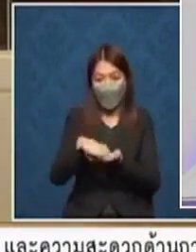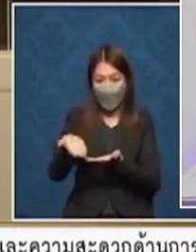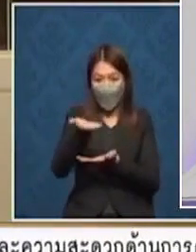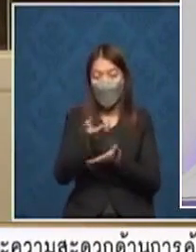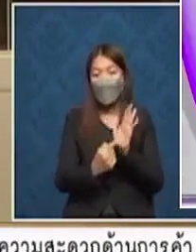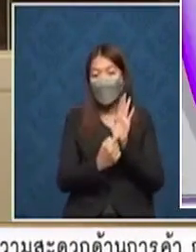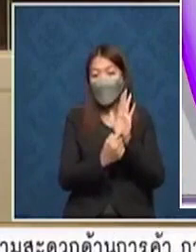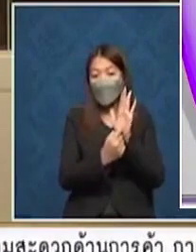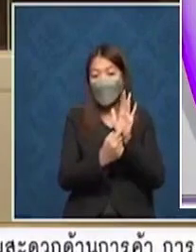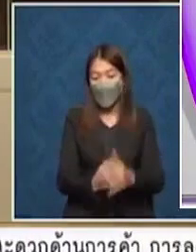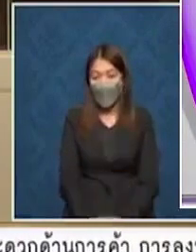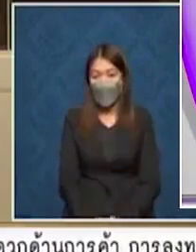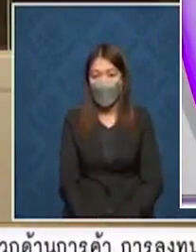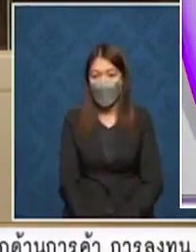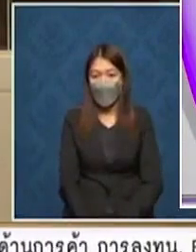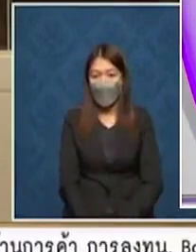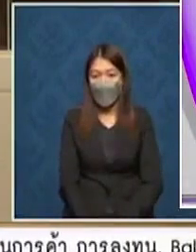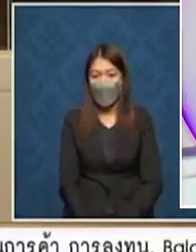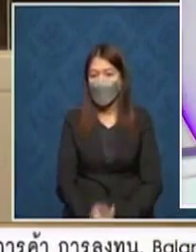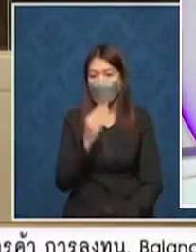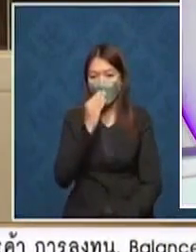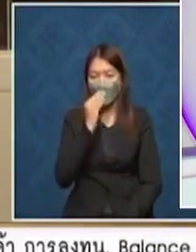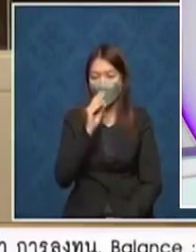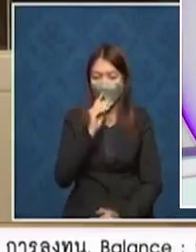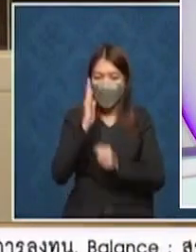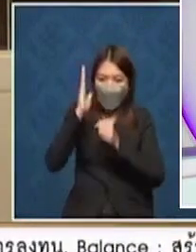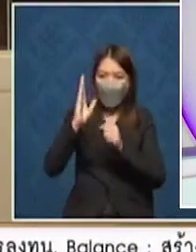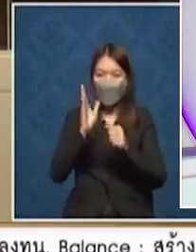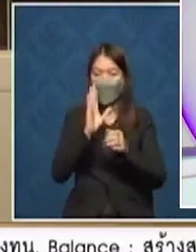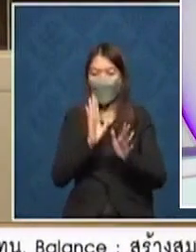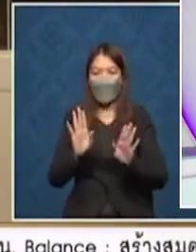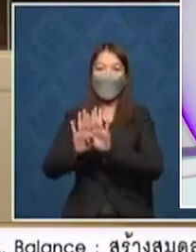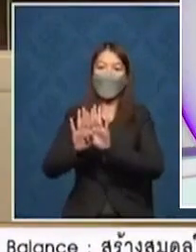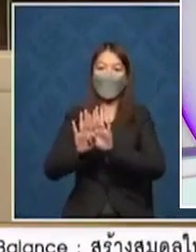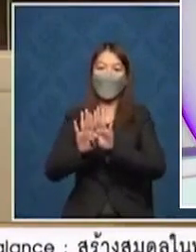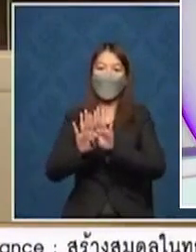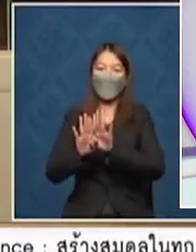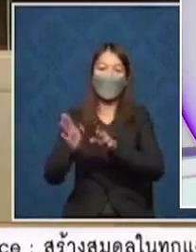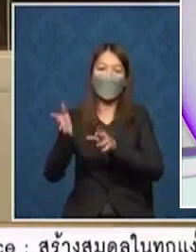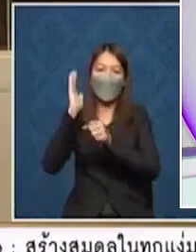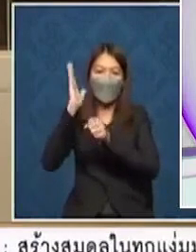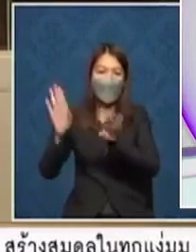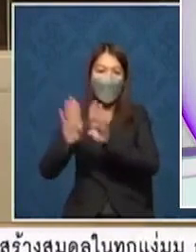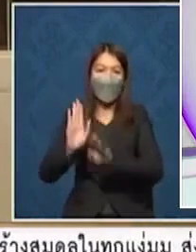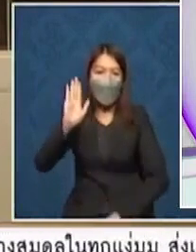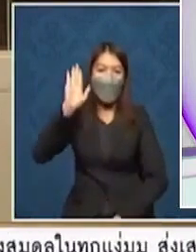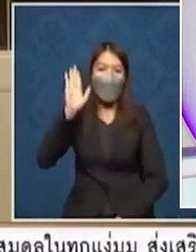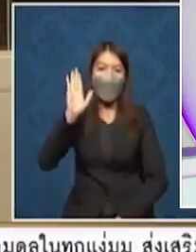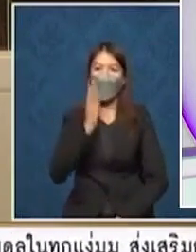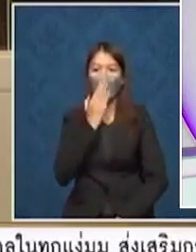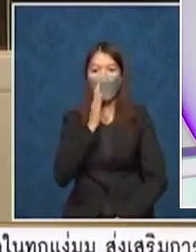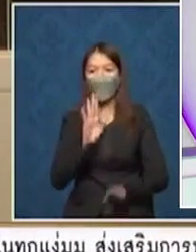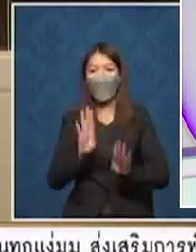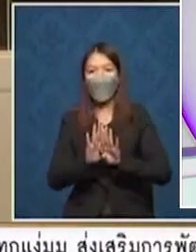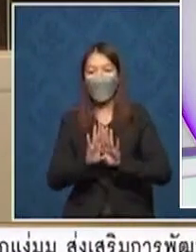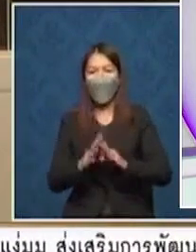น enteringบว ที่เคยเป็ฝ่ายครั้นมาก่อน เคยขอนบองประชุ สสแต่จะขอนับก็